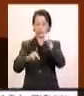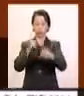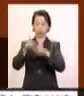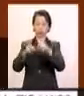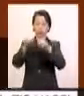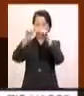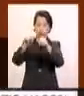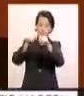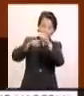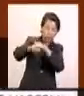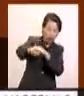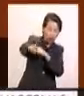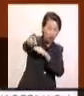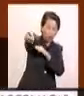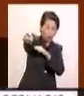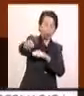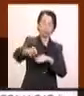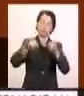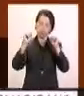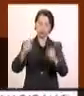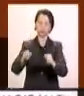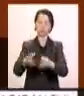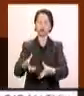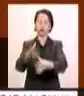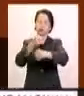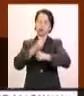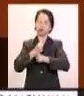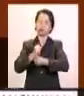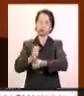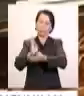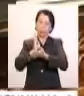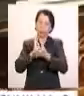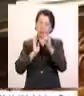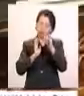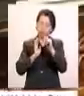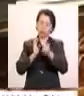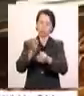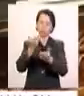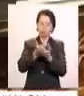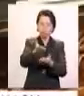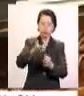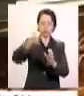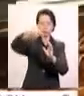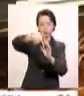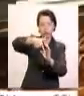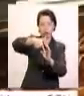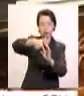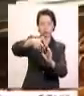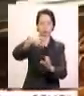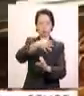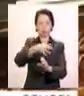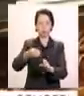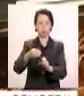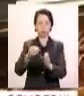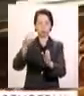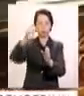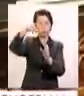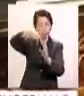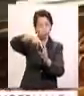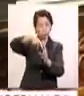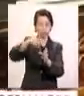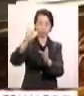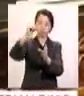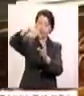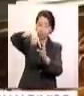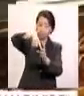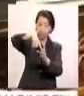di pedalaman akan dapat memberi itu minyak dan juga itu petrol, diesel